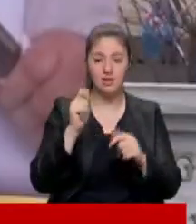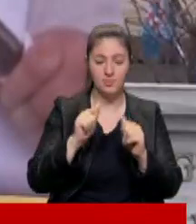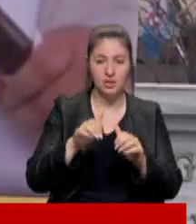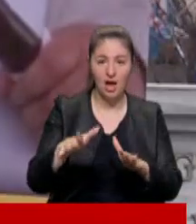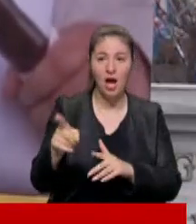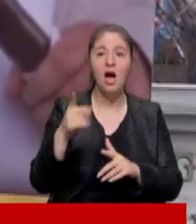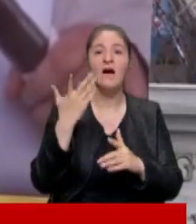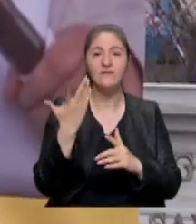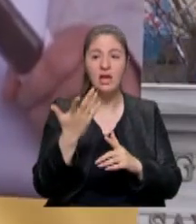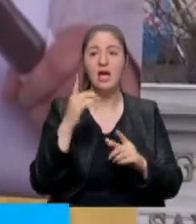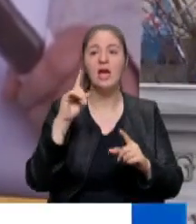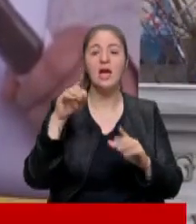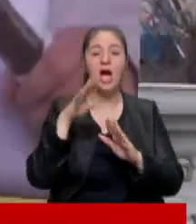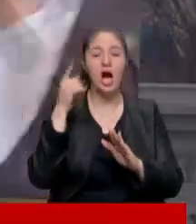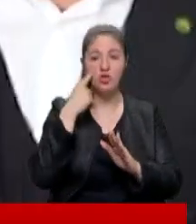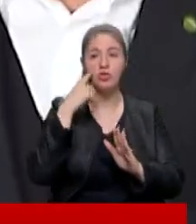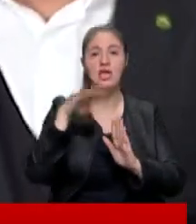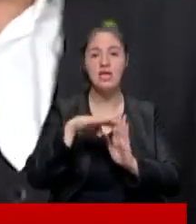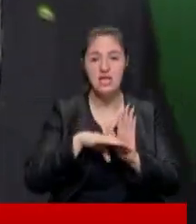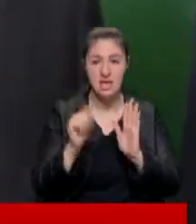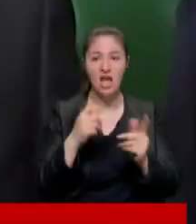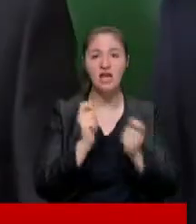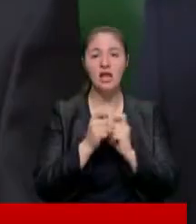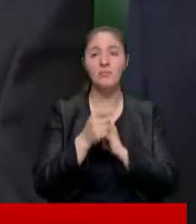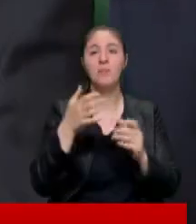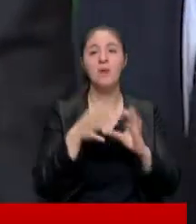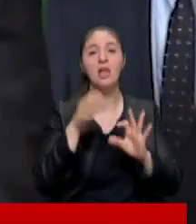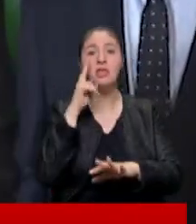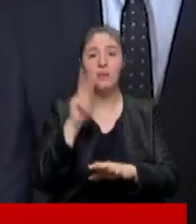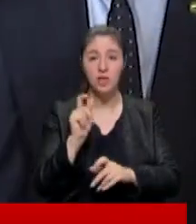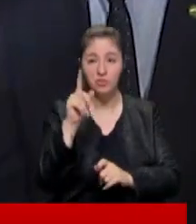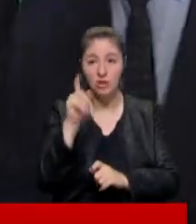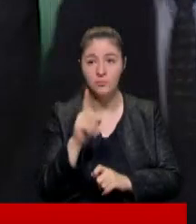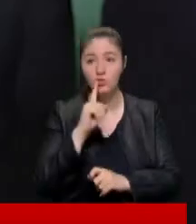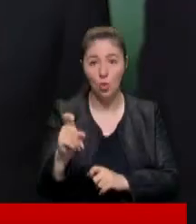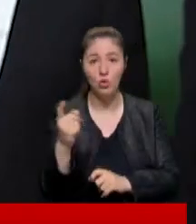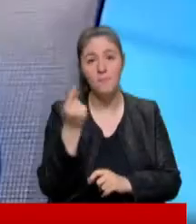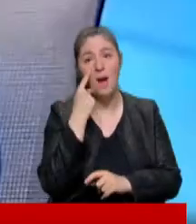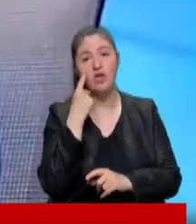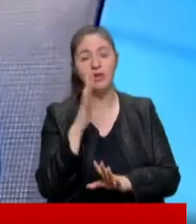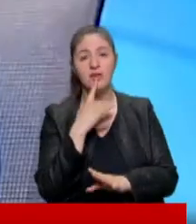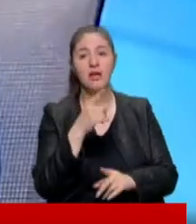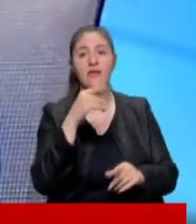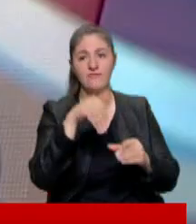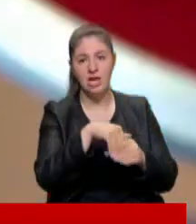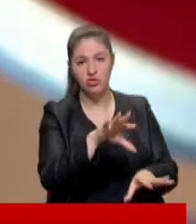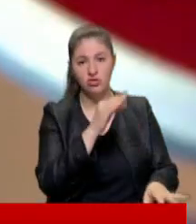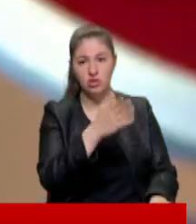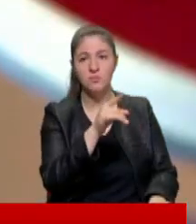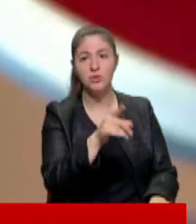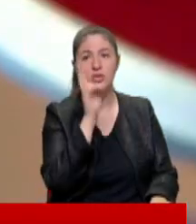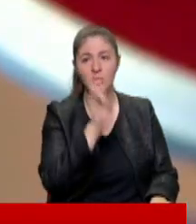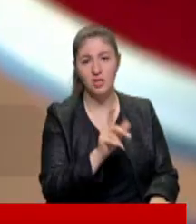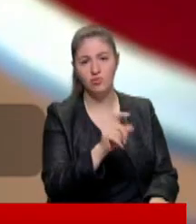Atatürk ilke ve inkılaplarına bağlılık da içeren milletvekili yeminini edip etmeyeceği de soruldu. Bakacağız dedi. Vekil seçileceksiniz. Bu